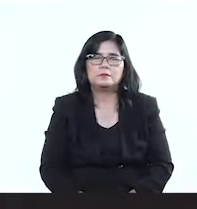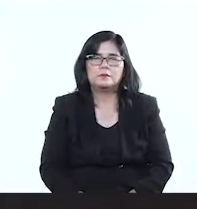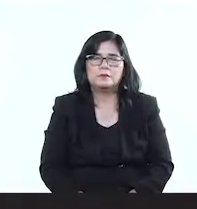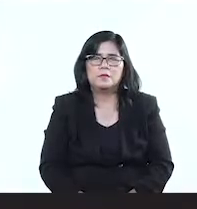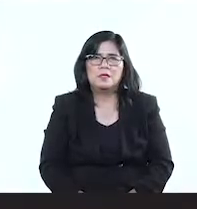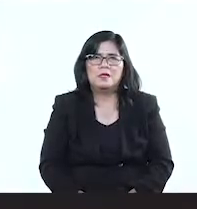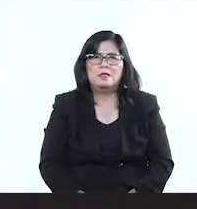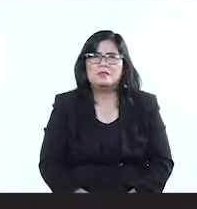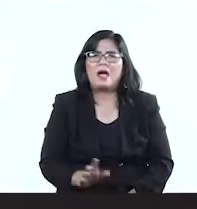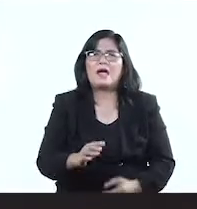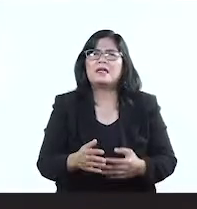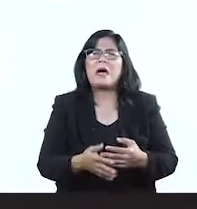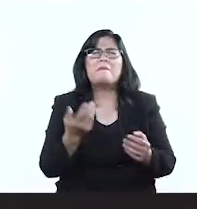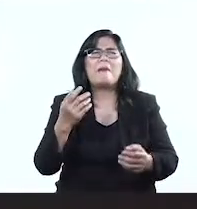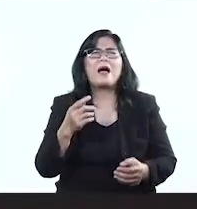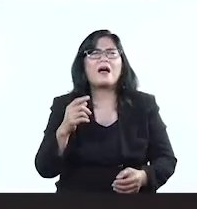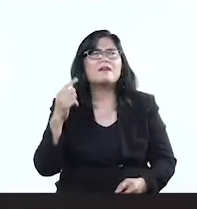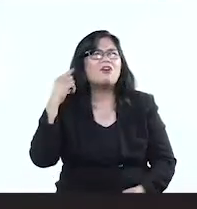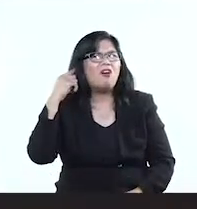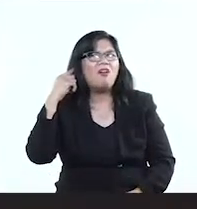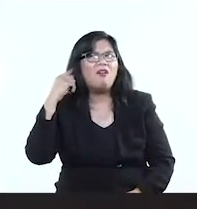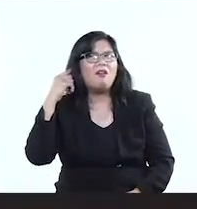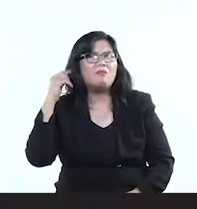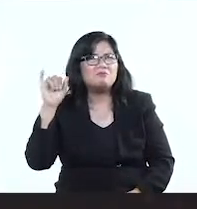Hai mudah kuping tipis